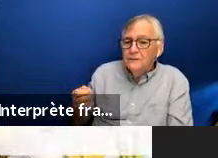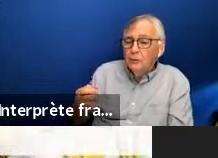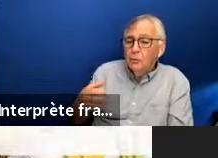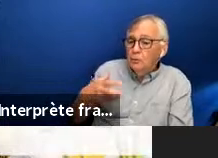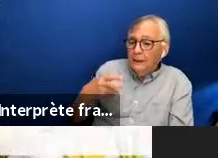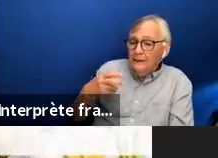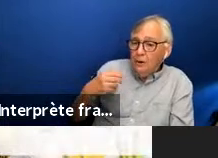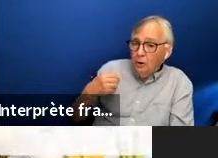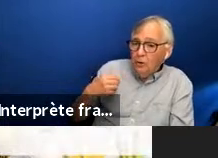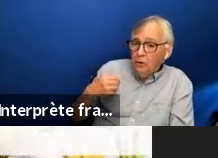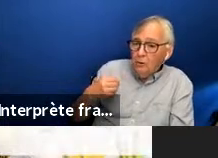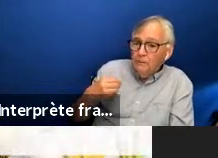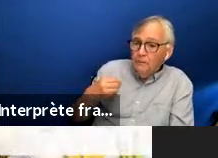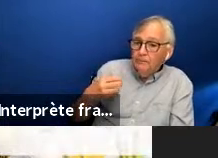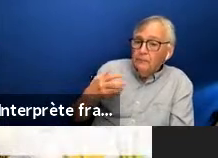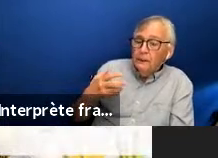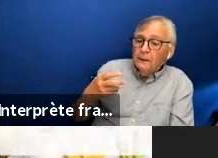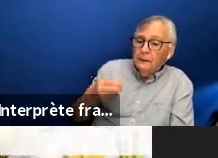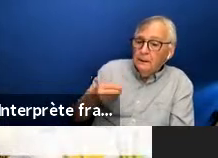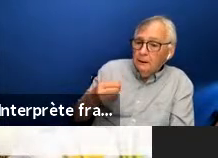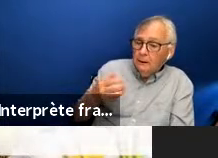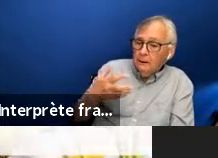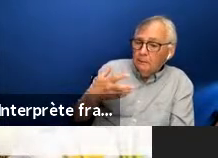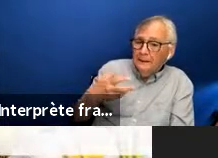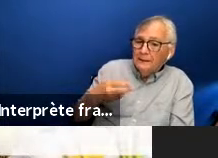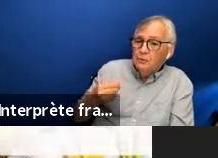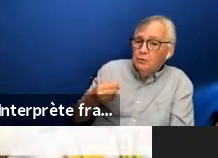Ça veut dire, ou quelqu'un qui a perdu